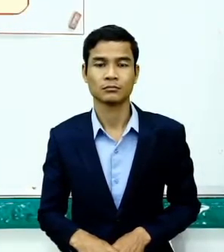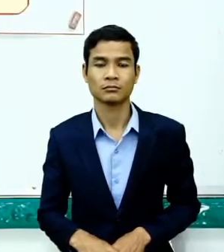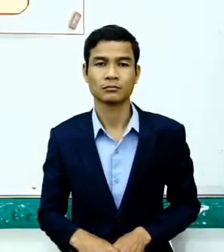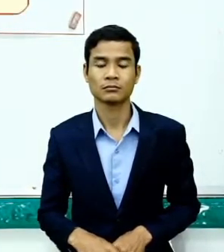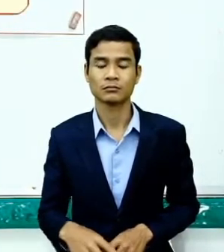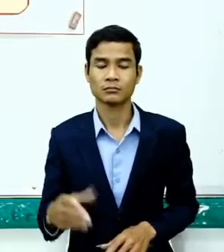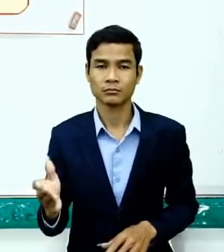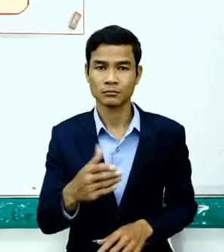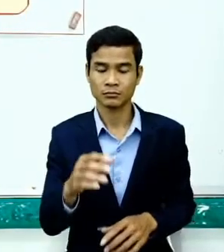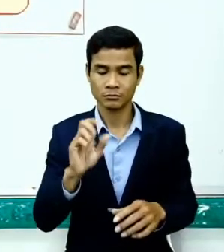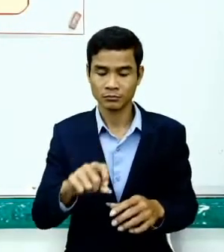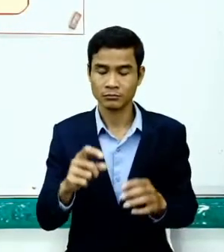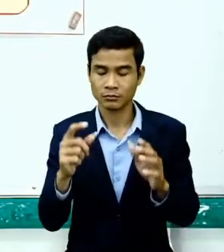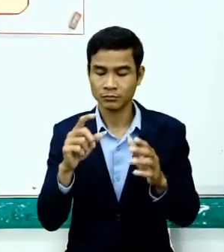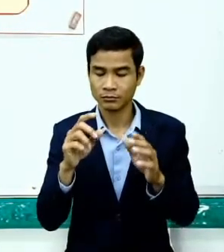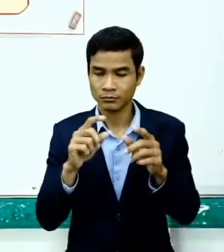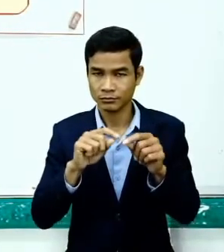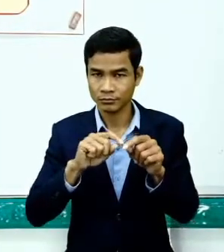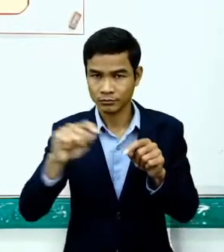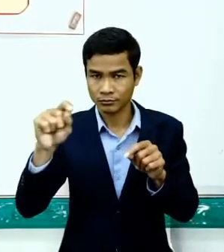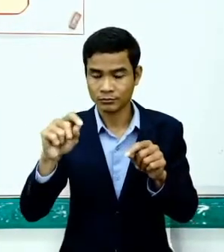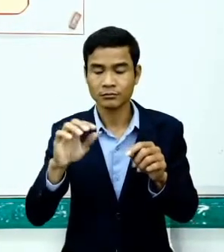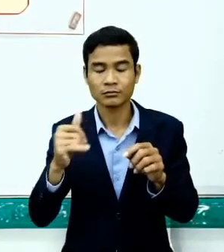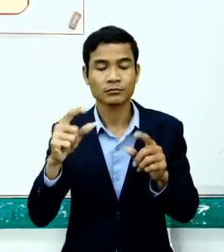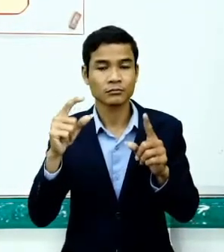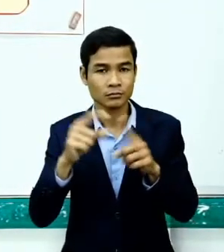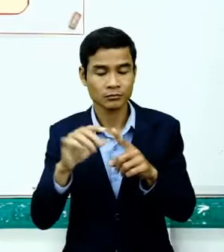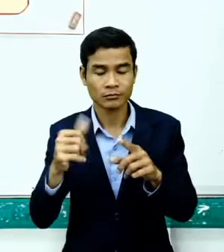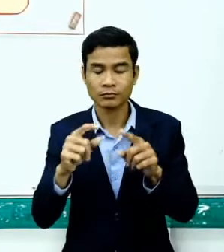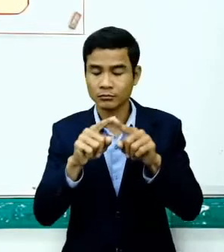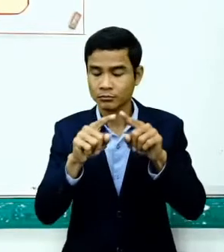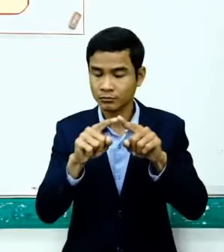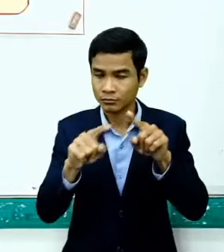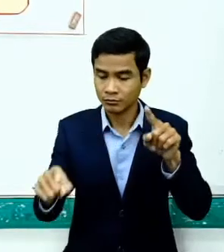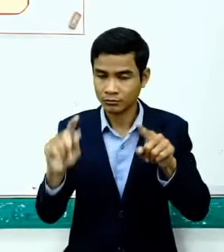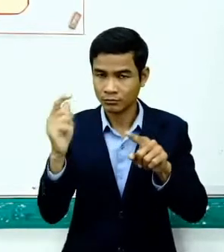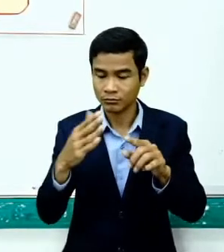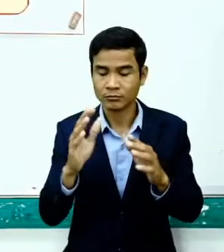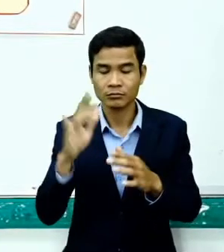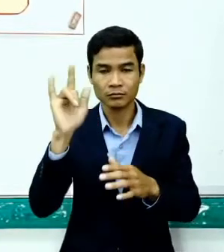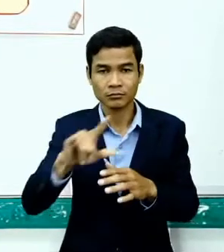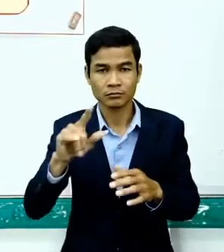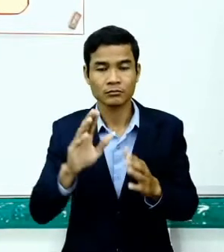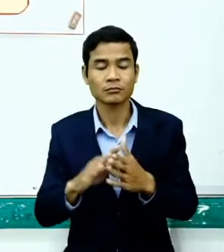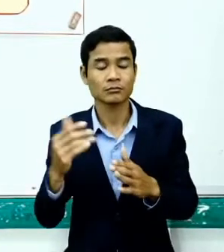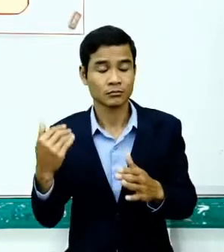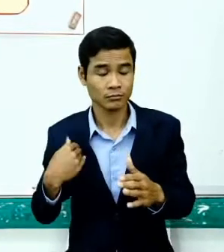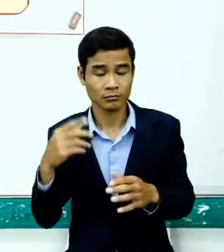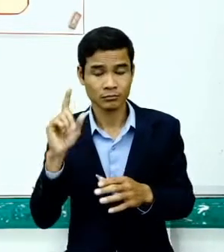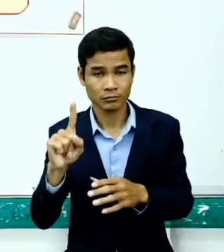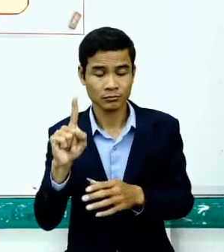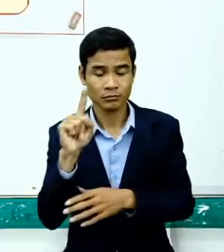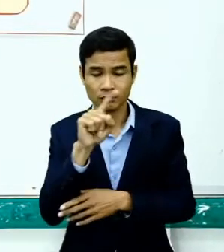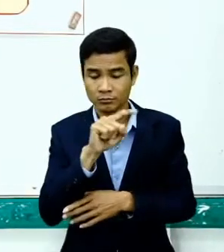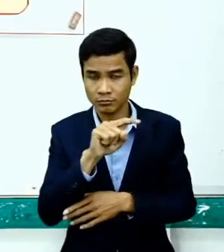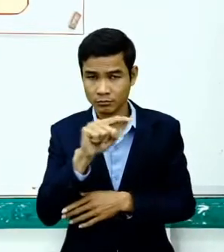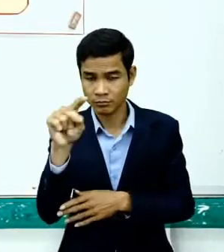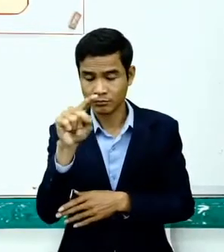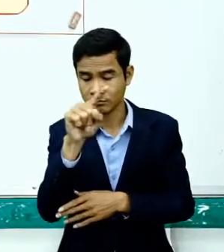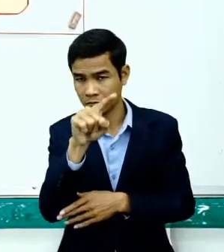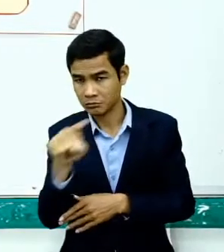ចាអញ្ចឹងការគូសភ្ជាប់ពាក្យទៅនឹងរូបភាពនេះគឺយើងគូសដោយប្រើចង្អុលដៃគូសភ្ជាប់ឥឡូវកូនកូនចូលរួ